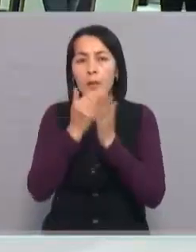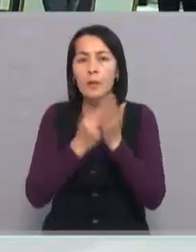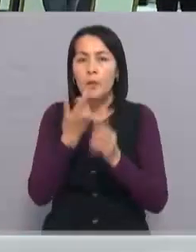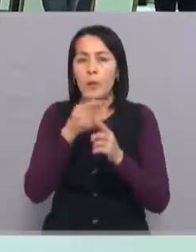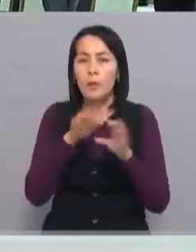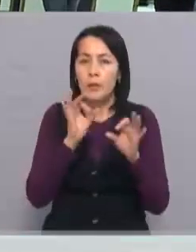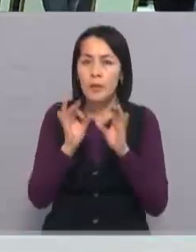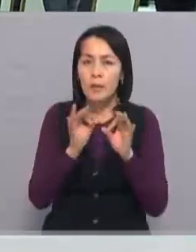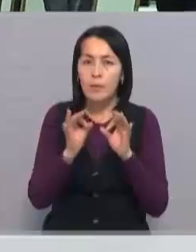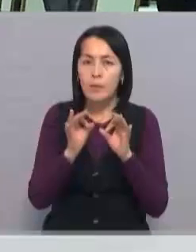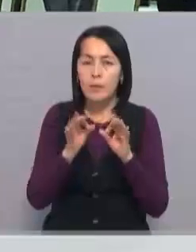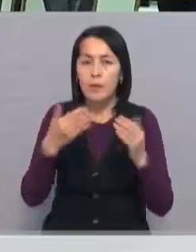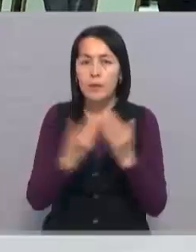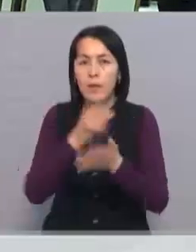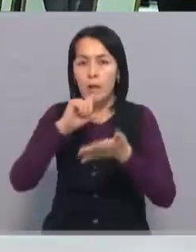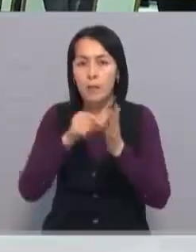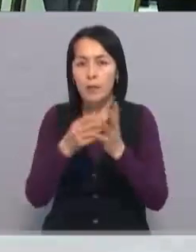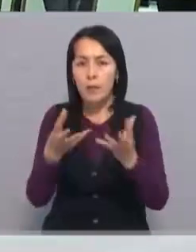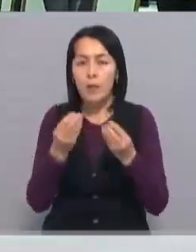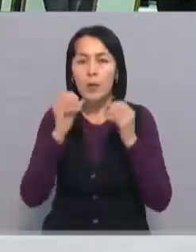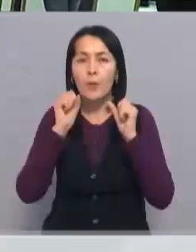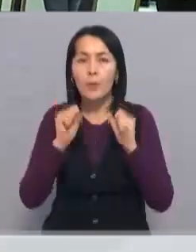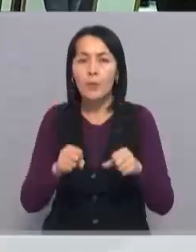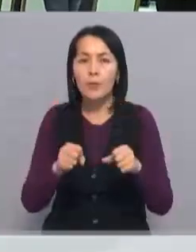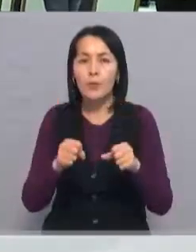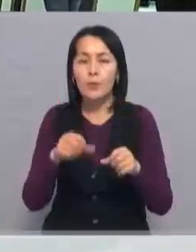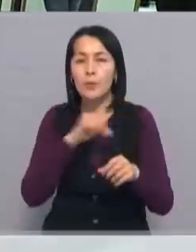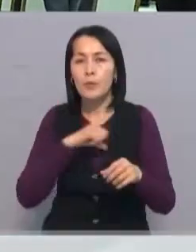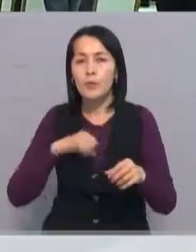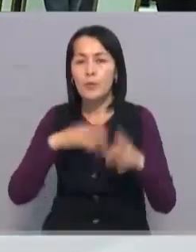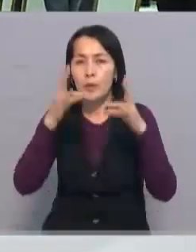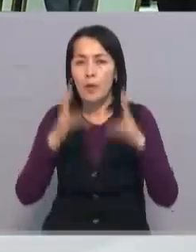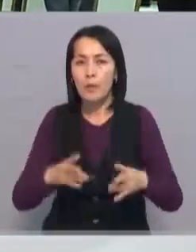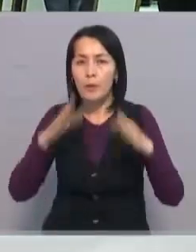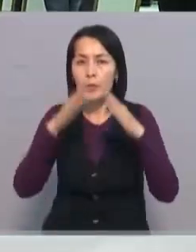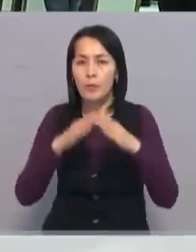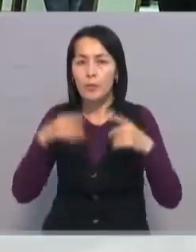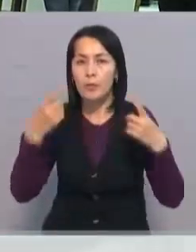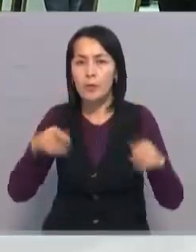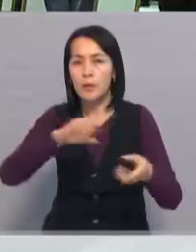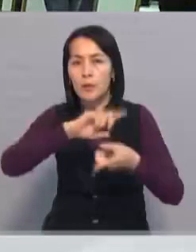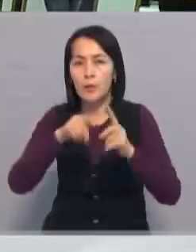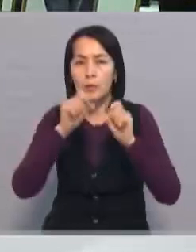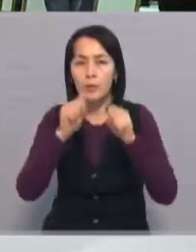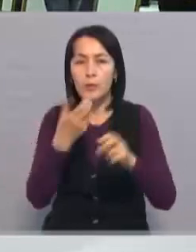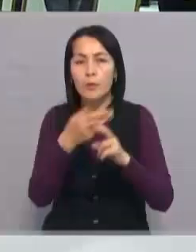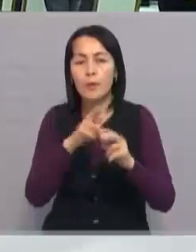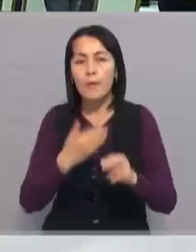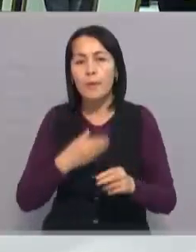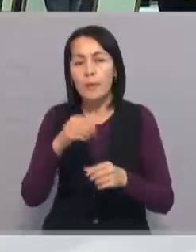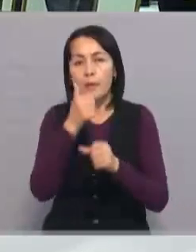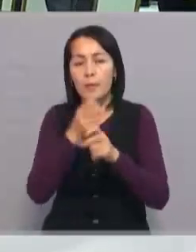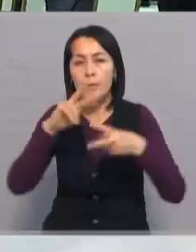оларға өте ыңғайлы. Олар жаңа пәтер ала алады, сол өздерінің апатты үйлерінен көше алады. Сондықтан біздің ең